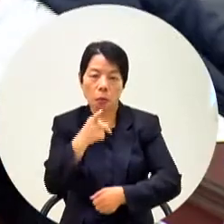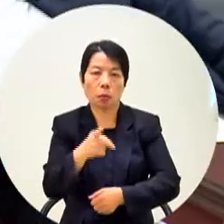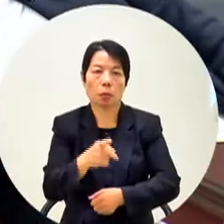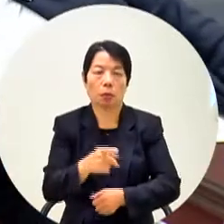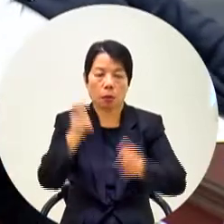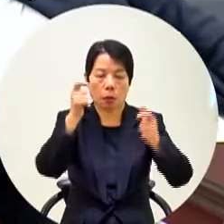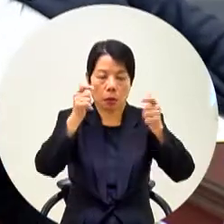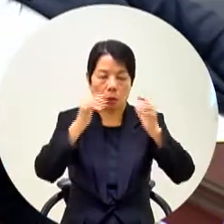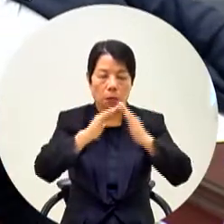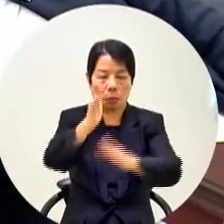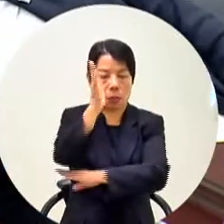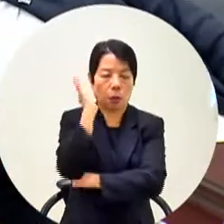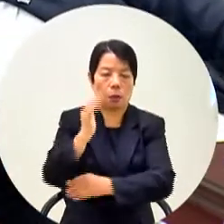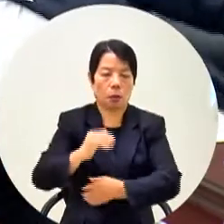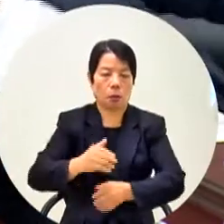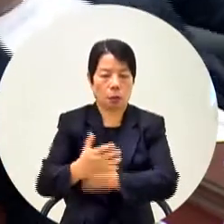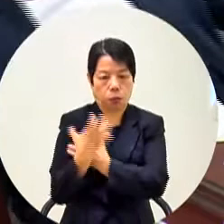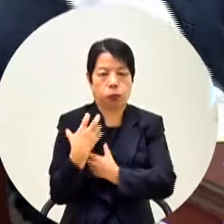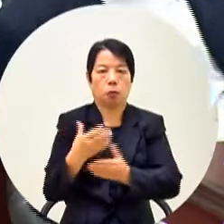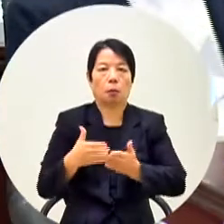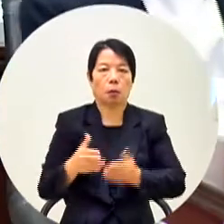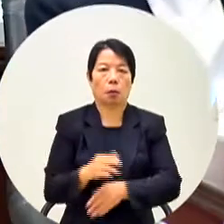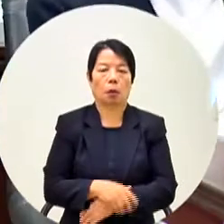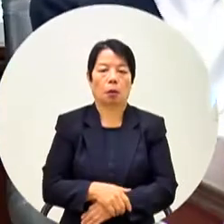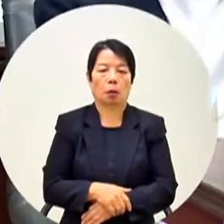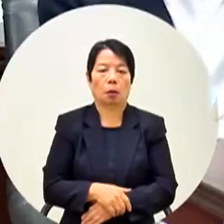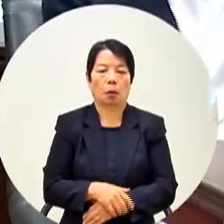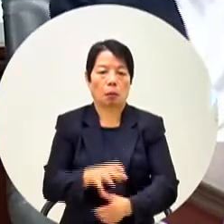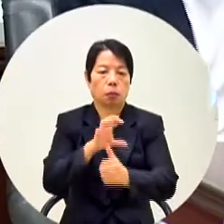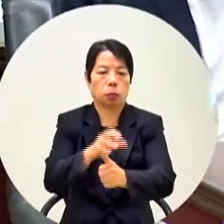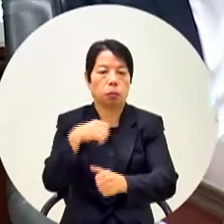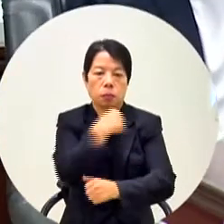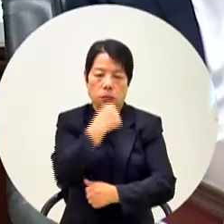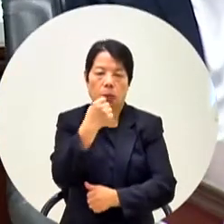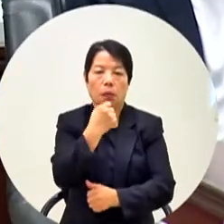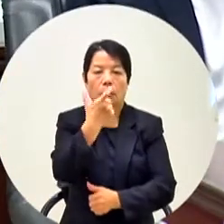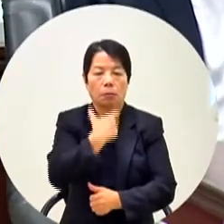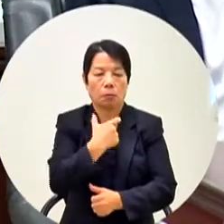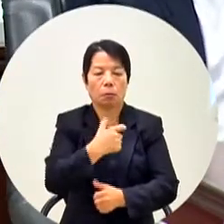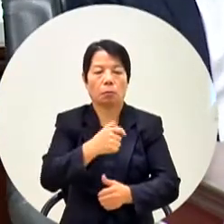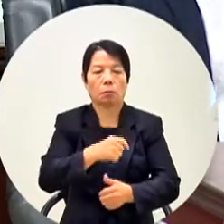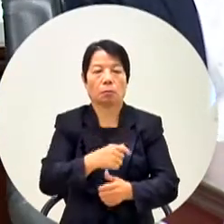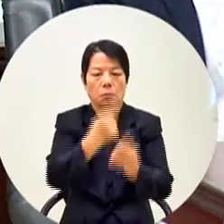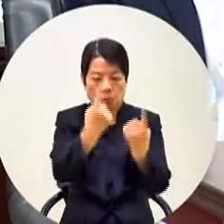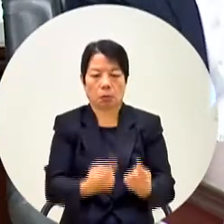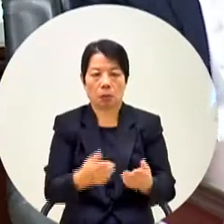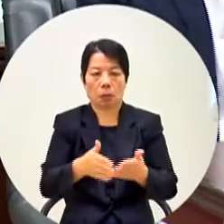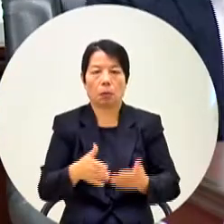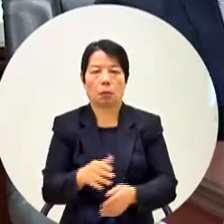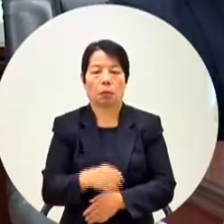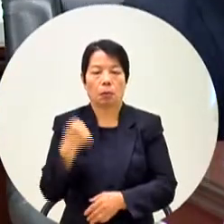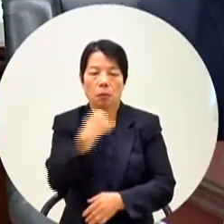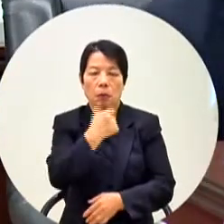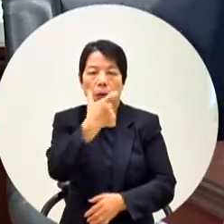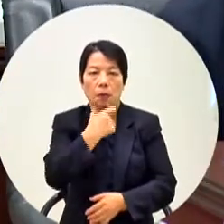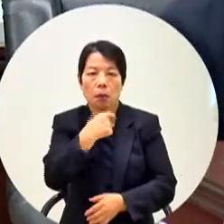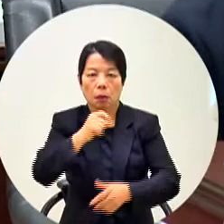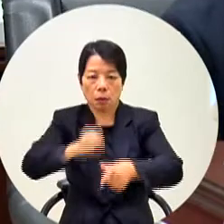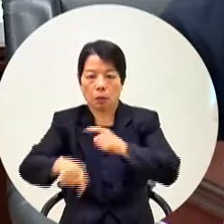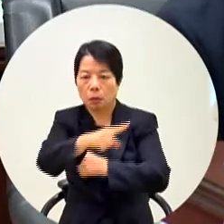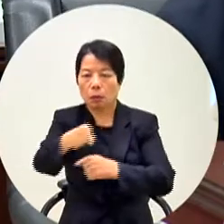政府爱负责，啊嘛无，你就是爱要求台糖爱降落来嘛。哦，台糖你家己本身经营嘛有错